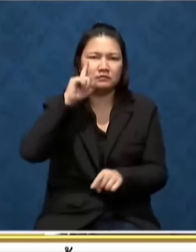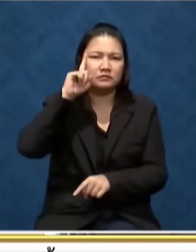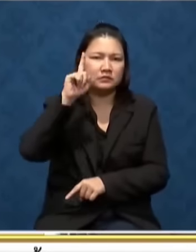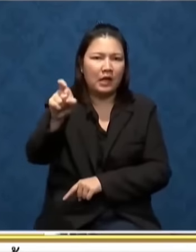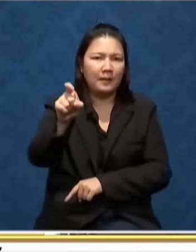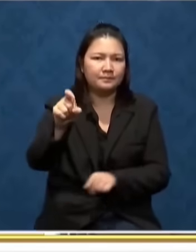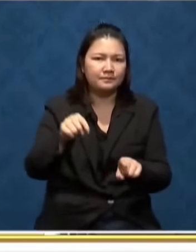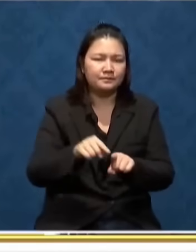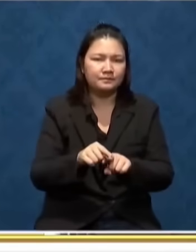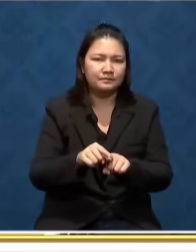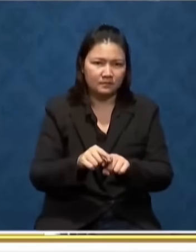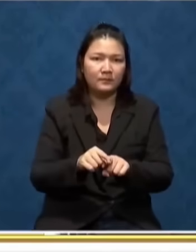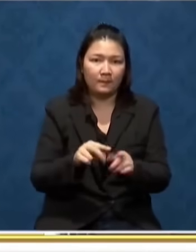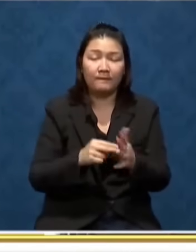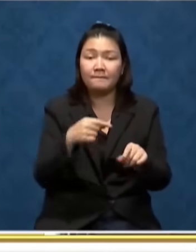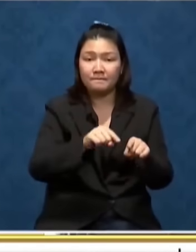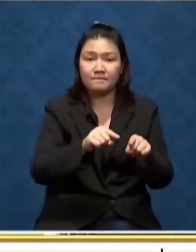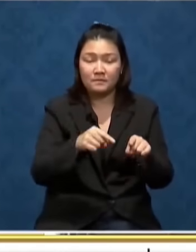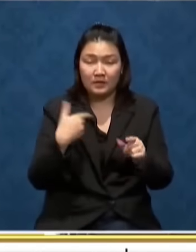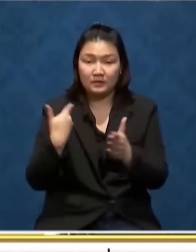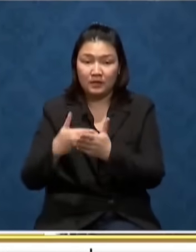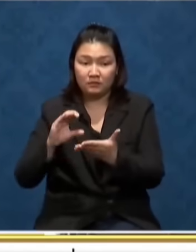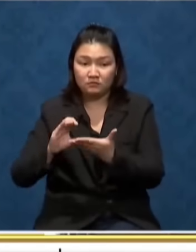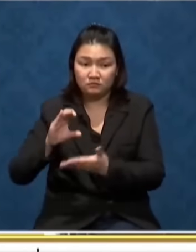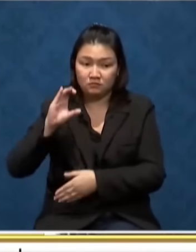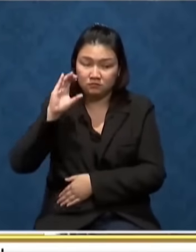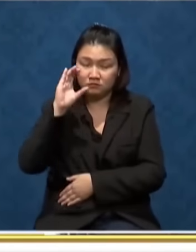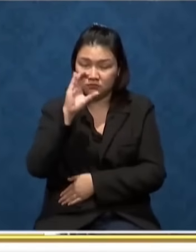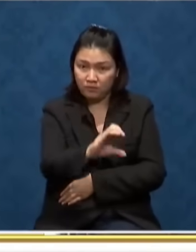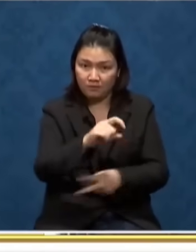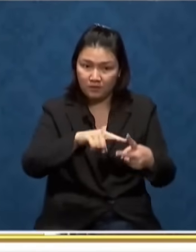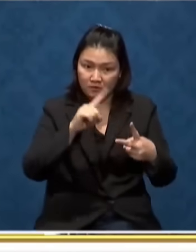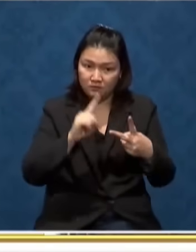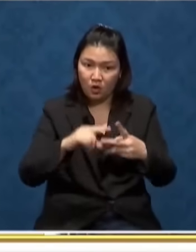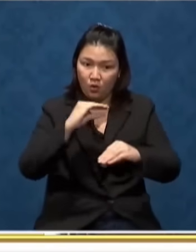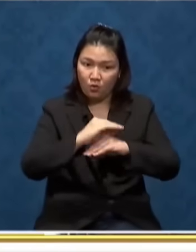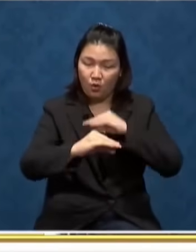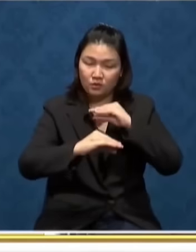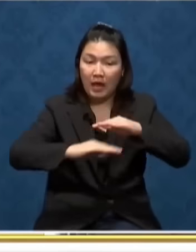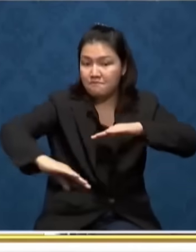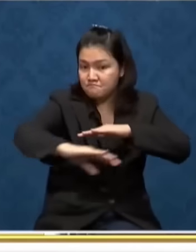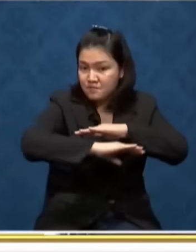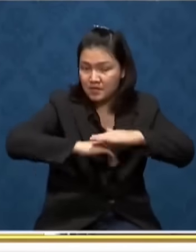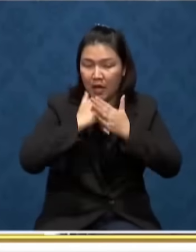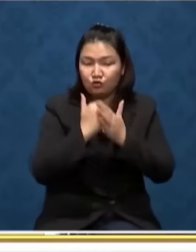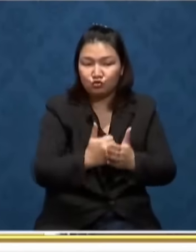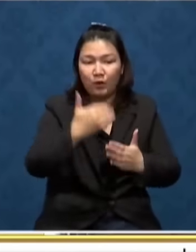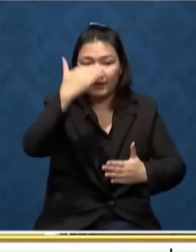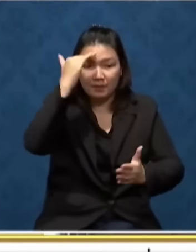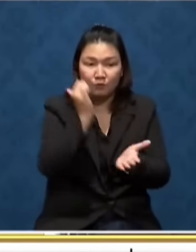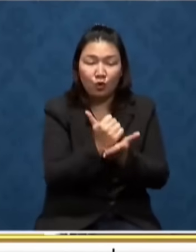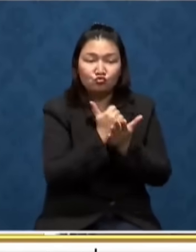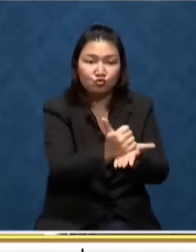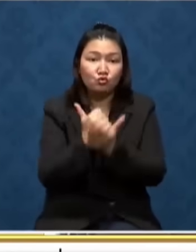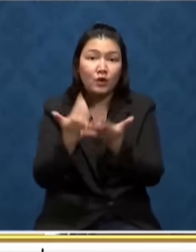รัฐบาลว่ารัฐบาลได้สนับสนุนงบประมาณและโครงสร้างพื้นฐานให้กับตำรวจตามสถานีตำรวจต่างๆอย่าง